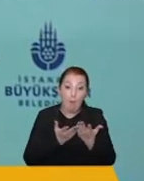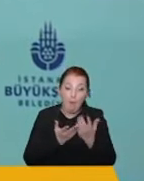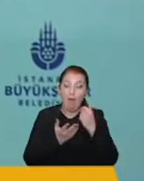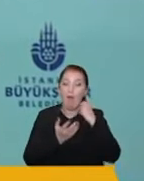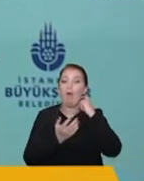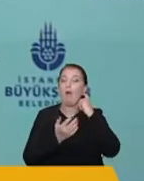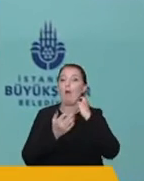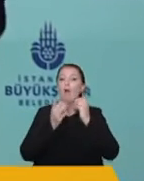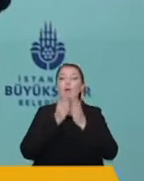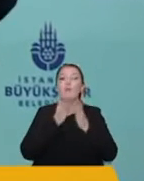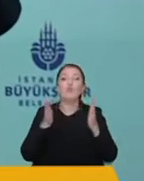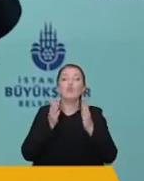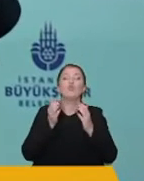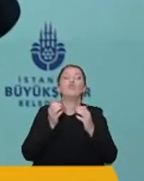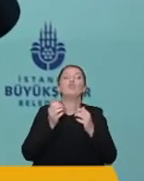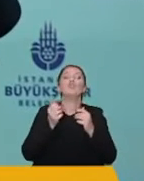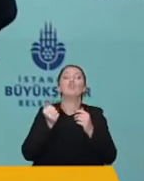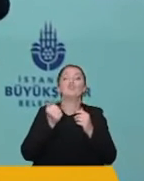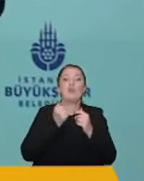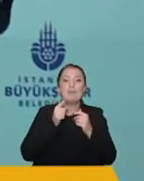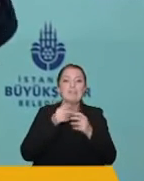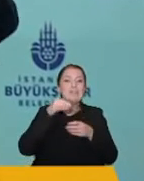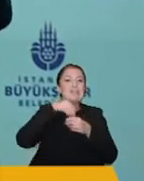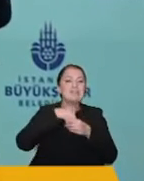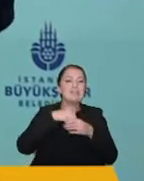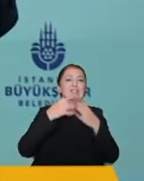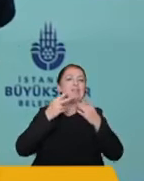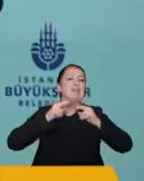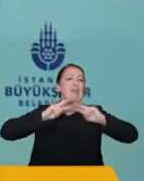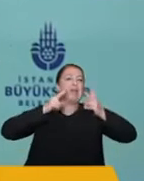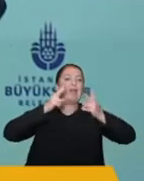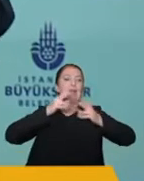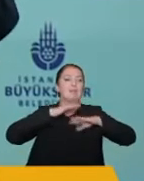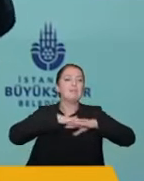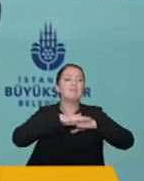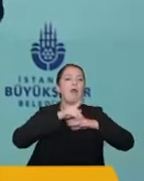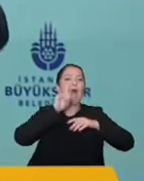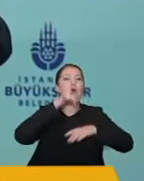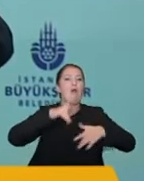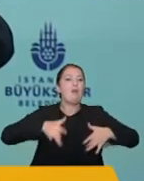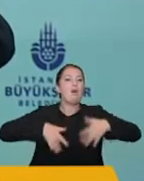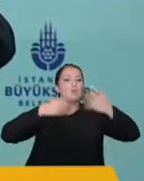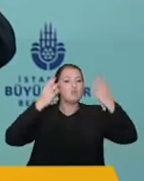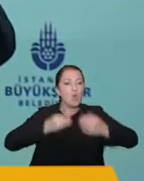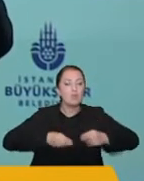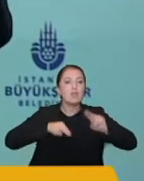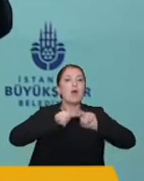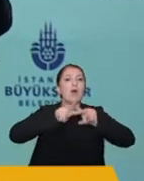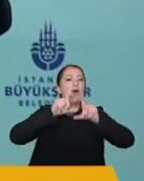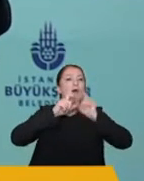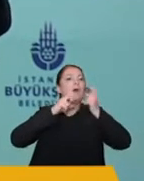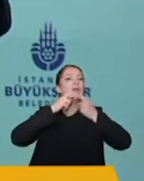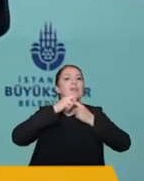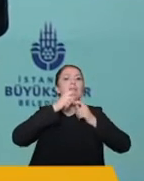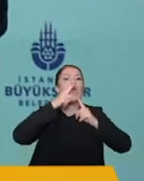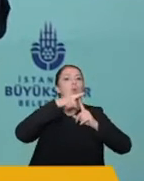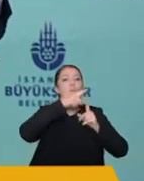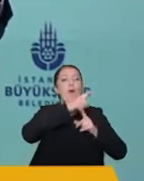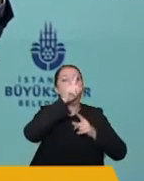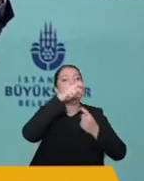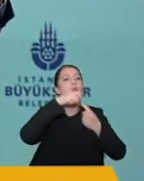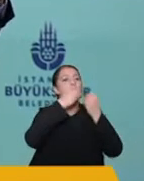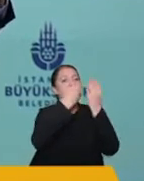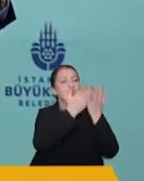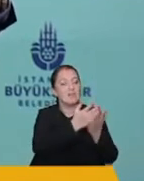Büyükçekmece'ye İçerisinde ileri biyolojik, Allah razı olsun Kadir Topbaş'tan ve Allah rahmet eylesin. İleri